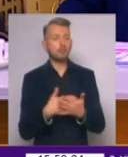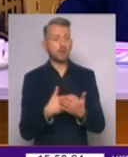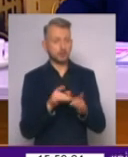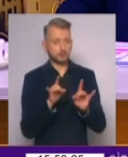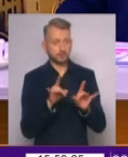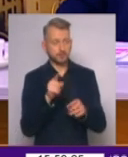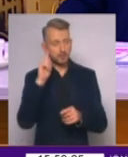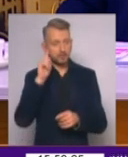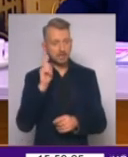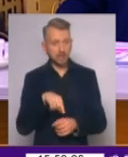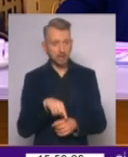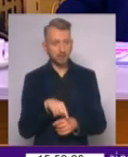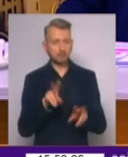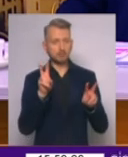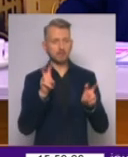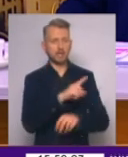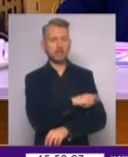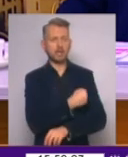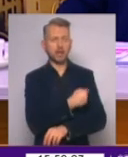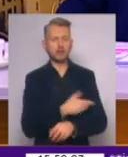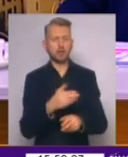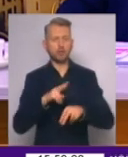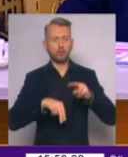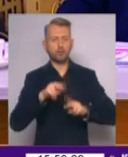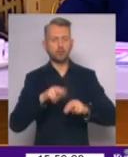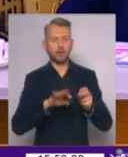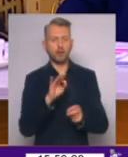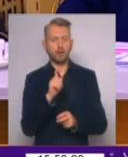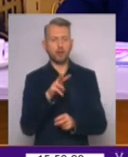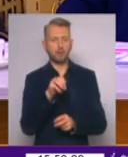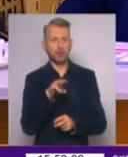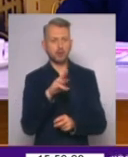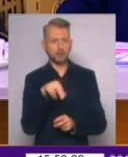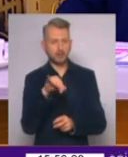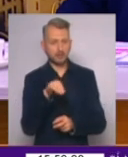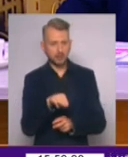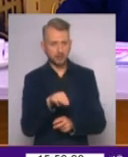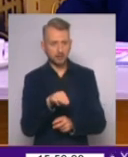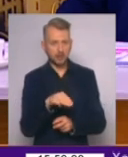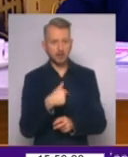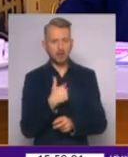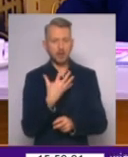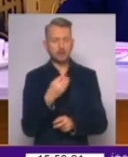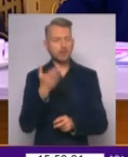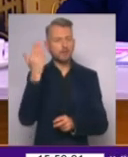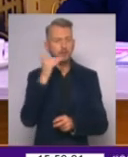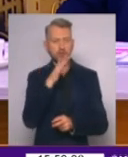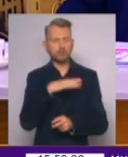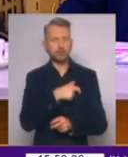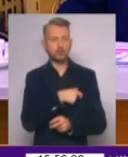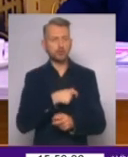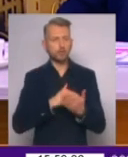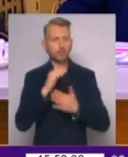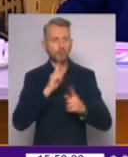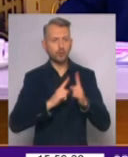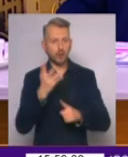ви знаєте, так звана лікарня, яку будували в нашому Охмадеті. Так. Я ще в ті часи був депутатом Верховної